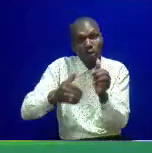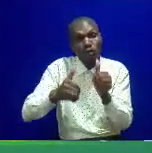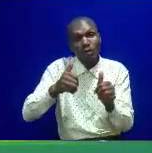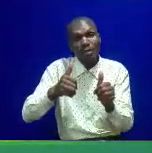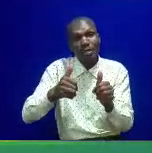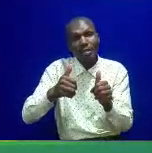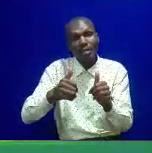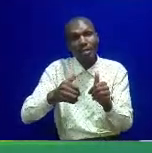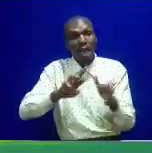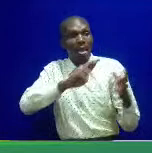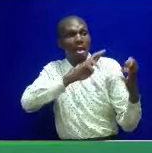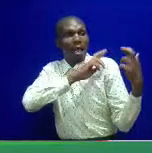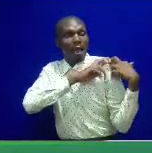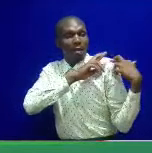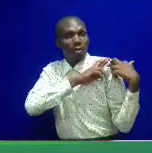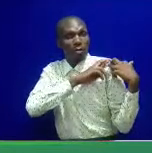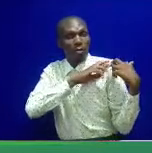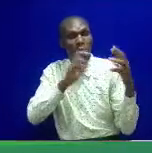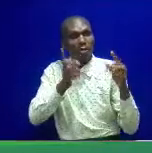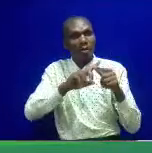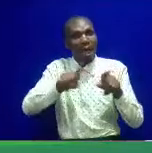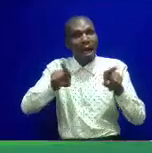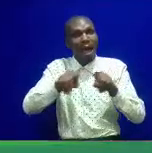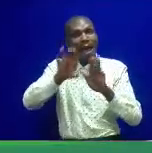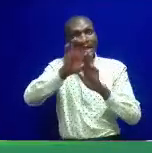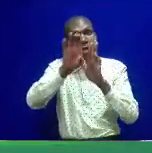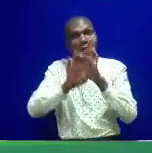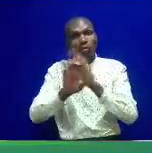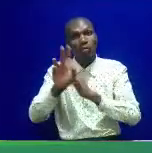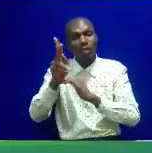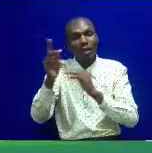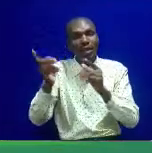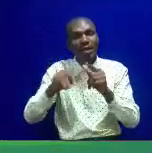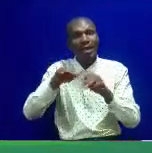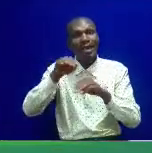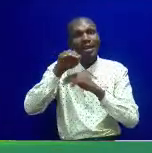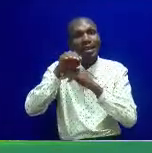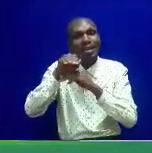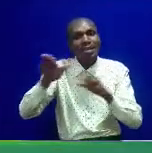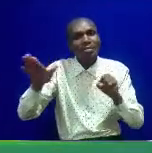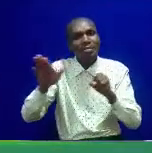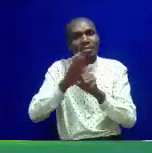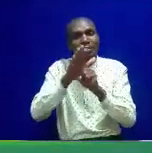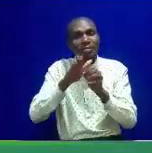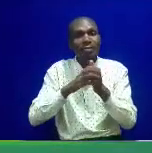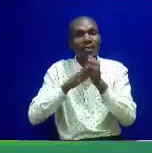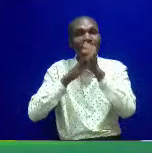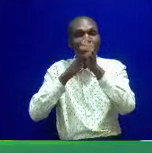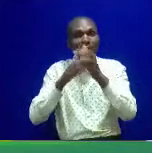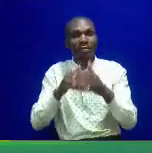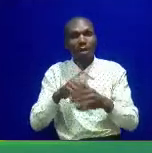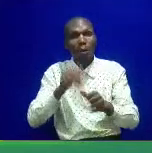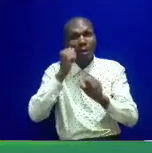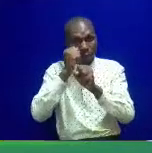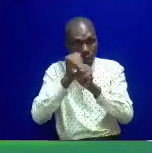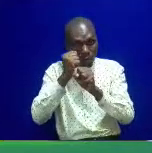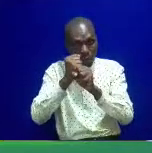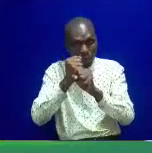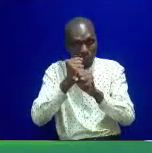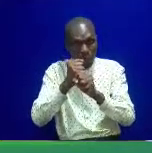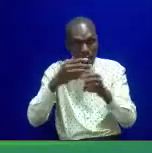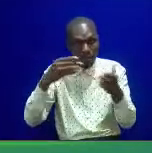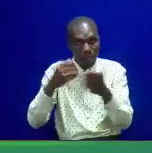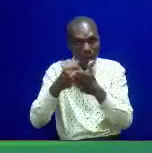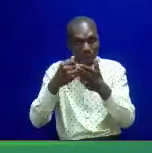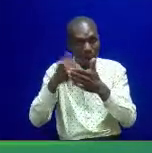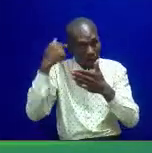ndio ile accountability ambayo katiba ya Kenya inaomba sisi viongozi tufanye na pesa ya